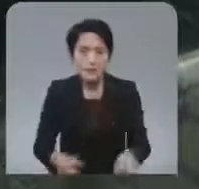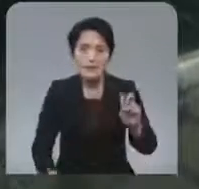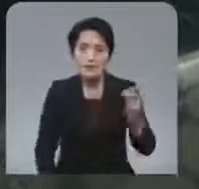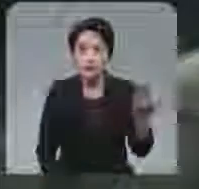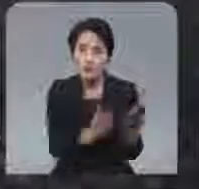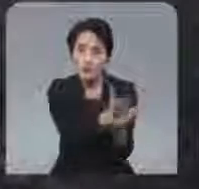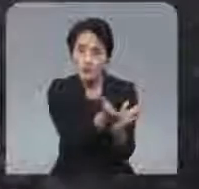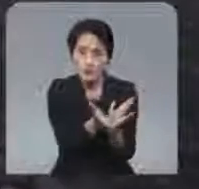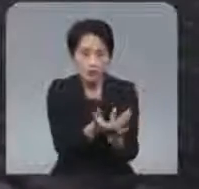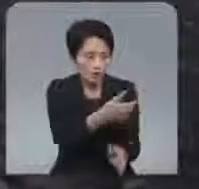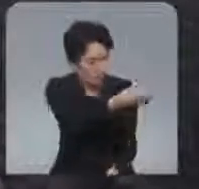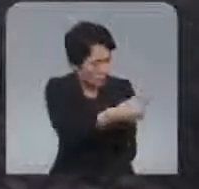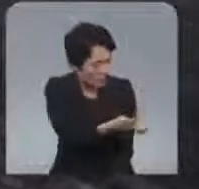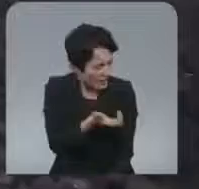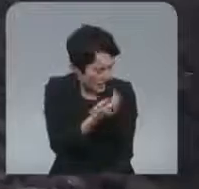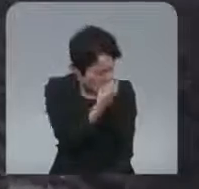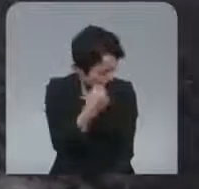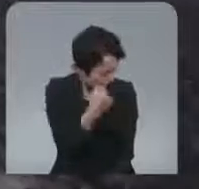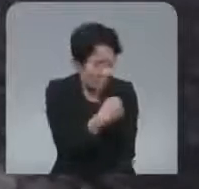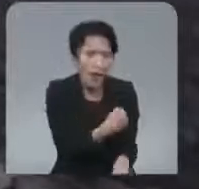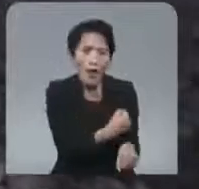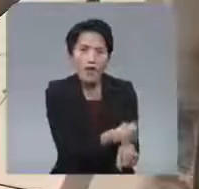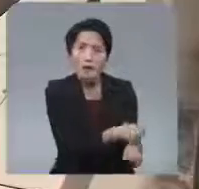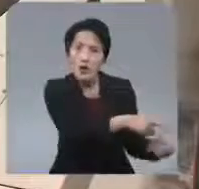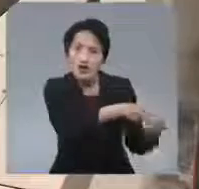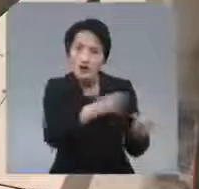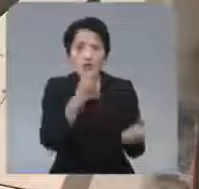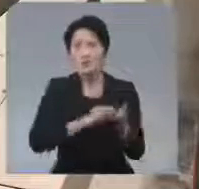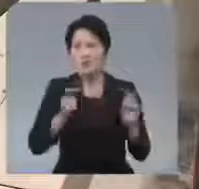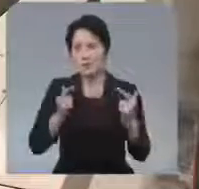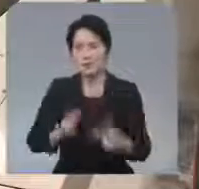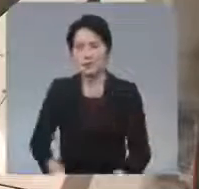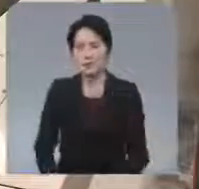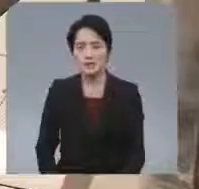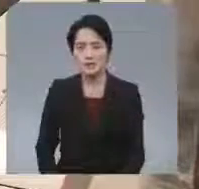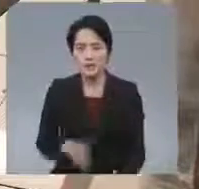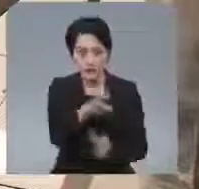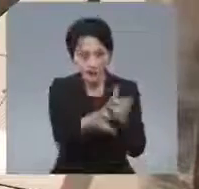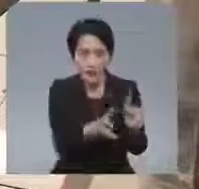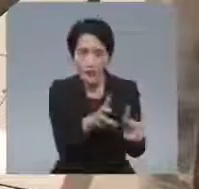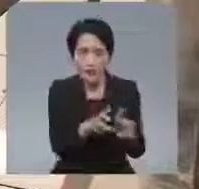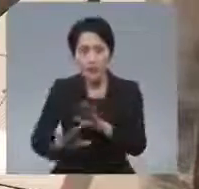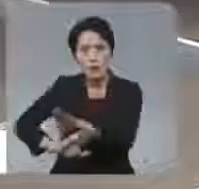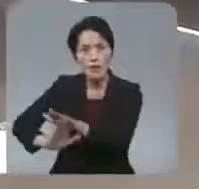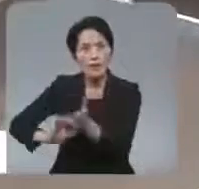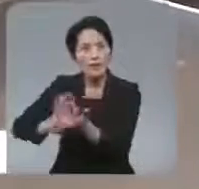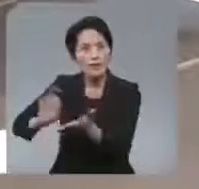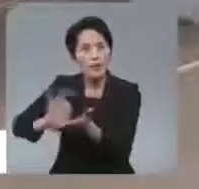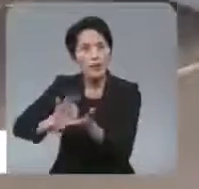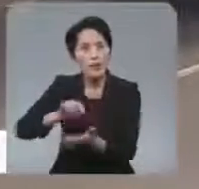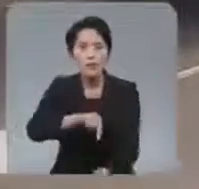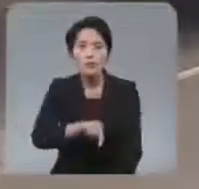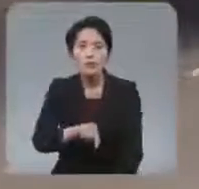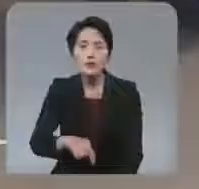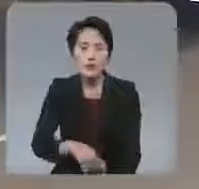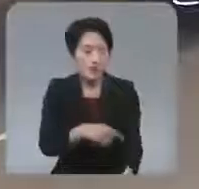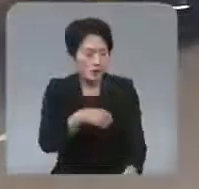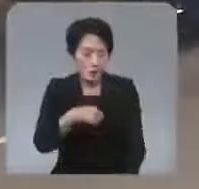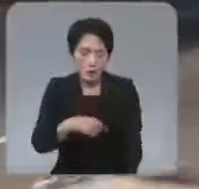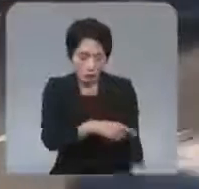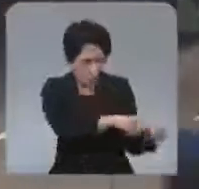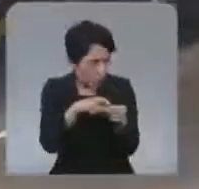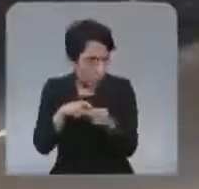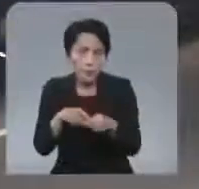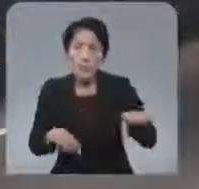から秒その輸出前検査を義務付けていて産業用途車両用尿素の97%を